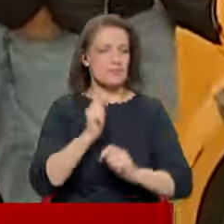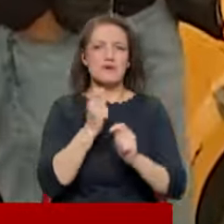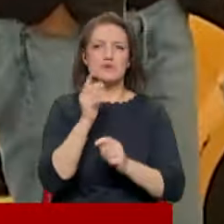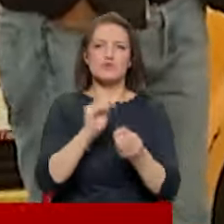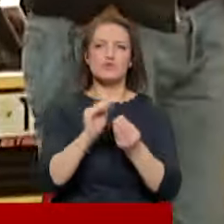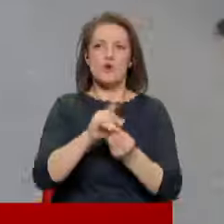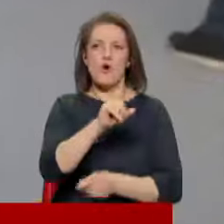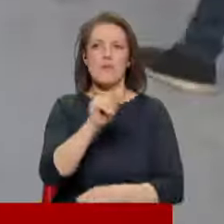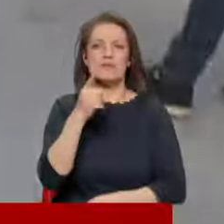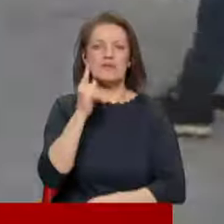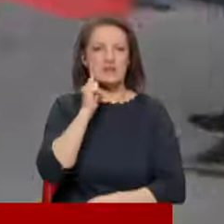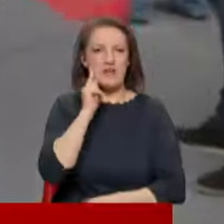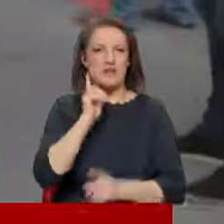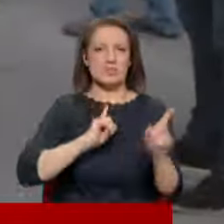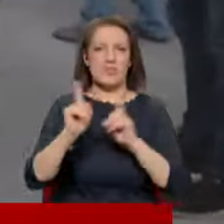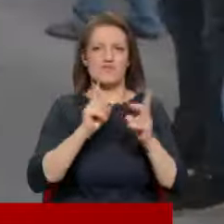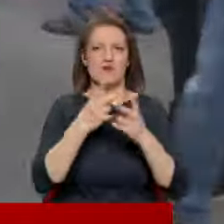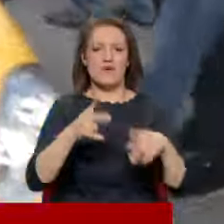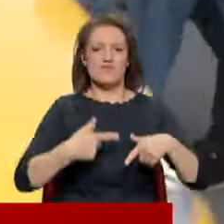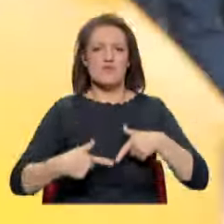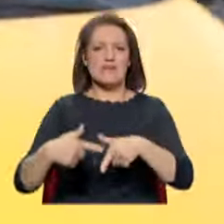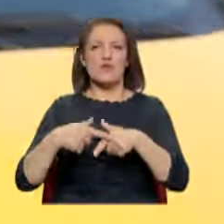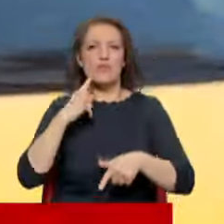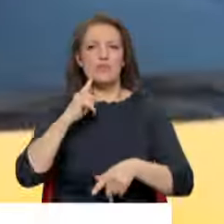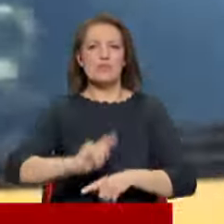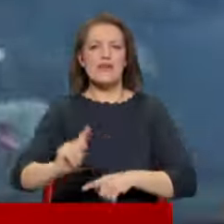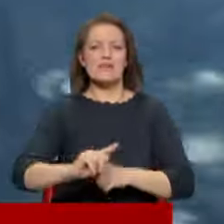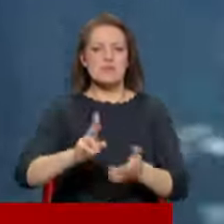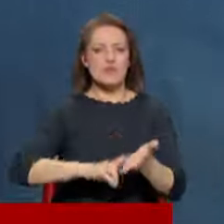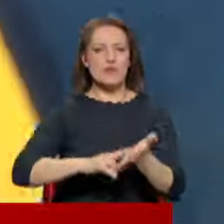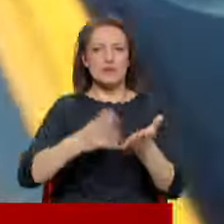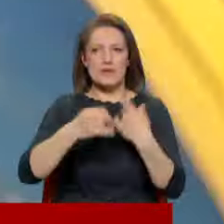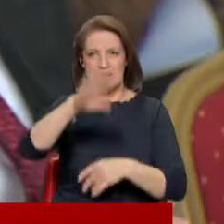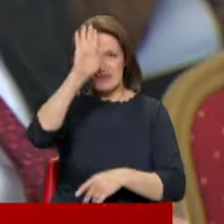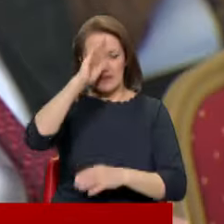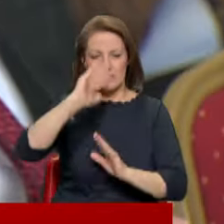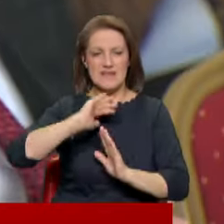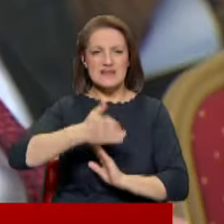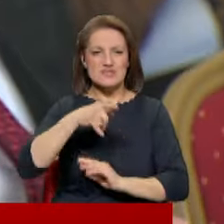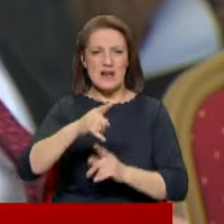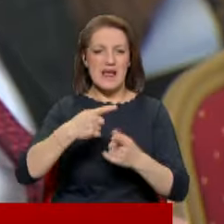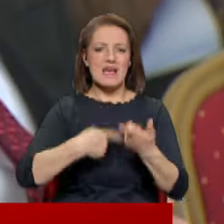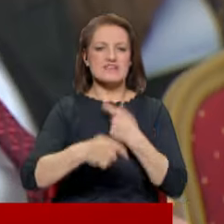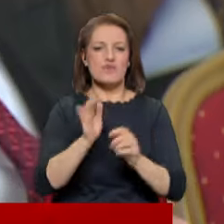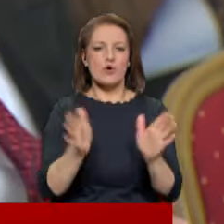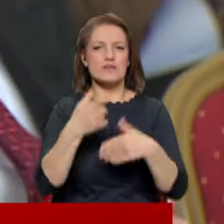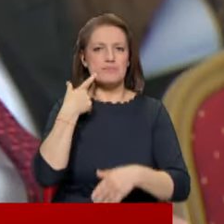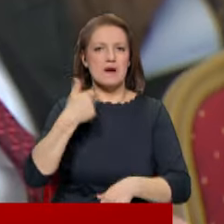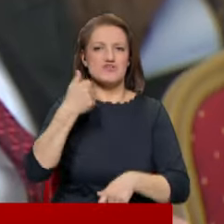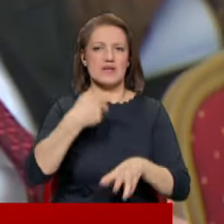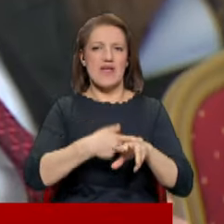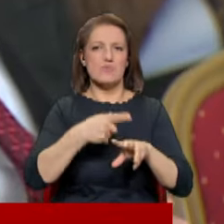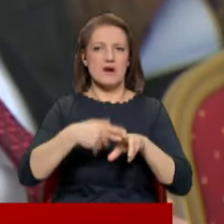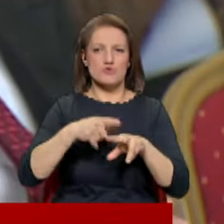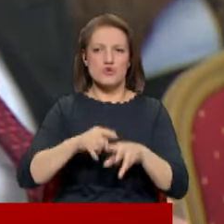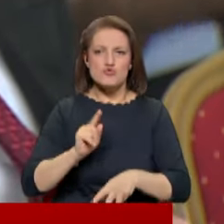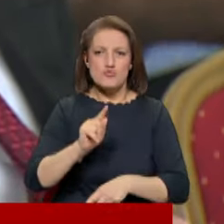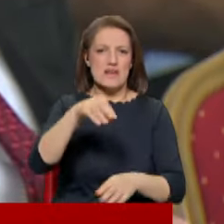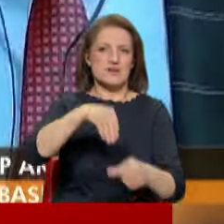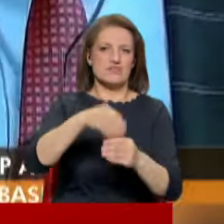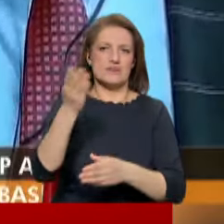suçlamasıyla 11 kişiye dava açıldı. Federasyonun denetim kurulu üyesi olan İstanbul Taksiciler Esnaf Odası Başkanı Eyüp Aksu da